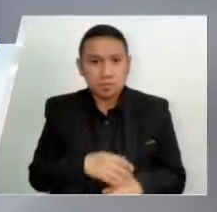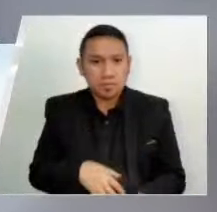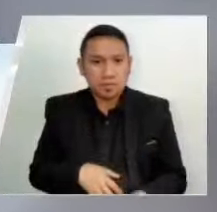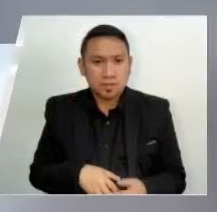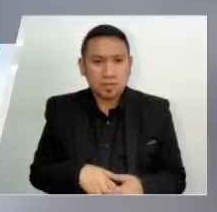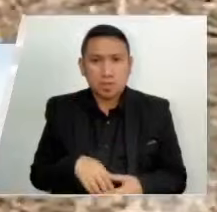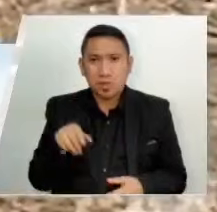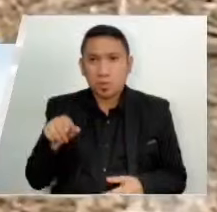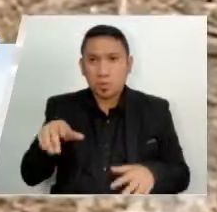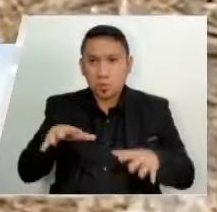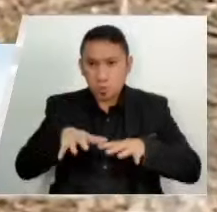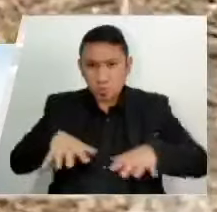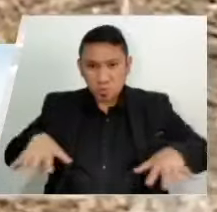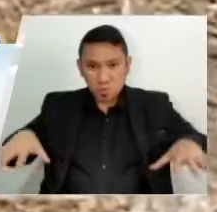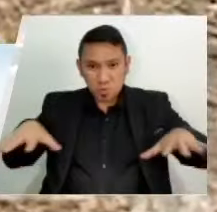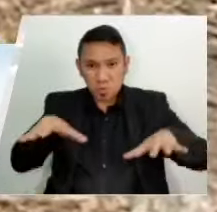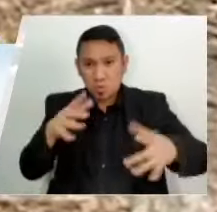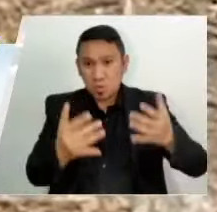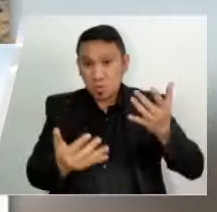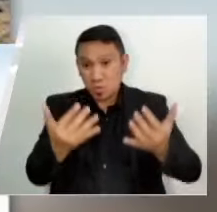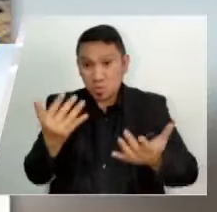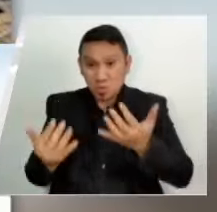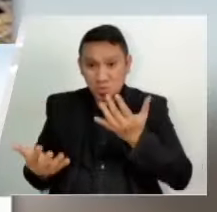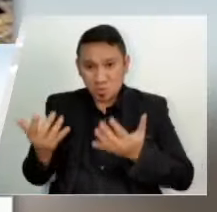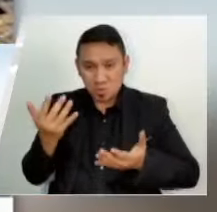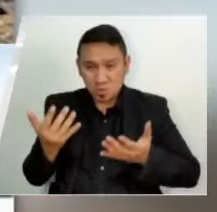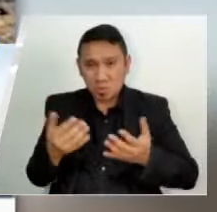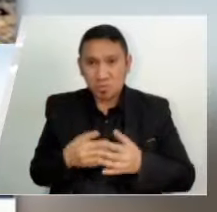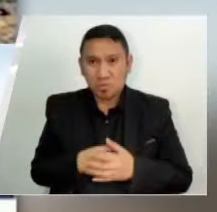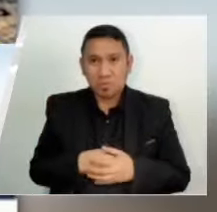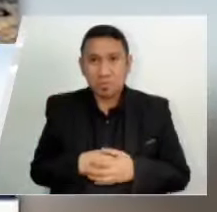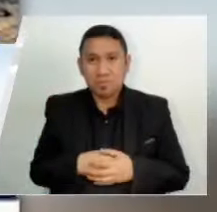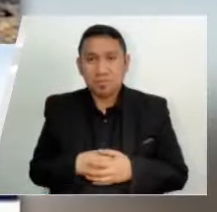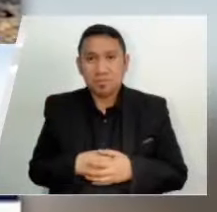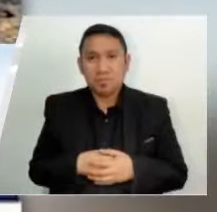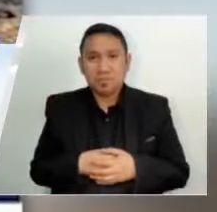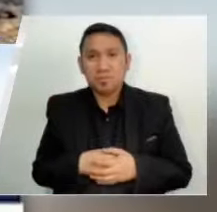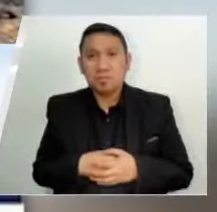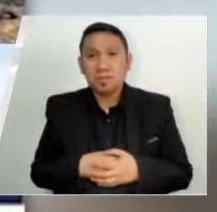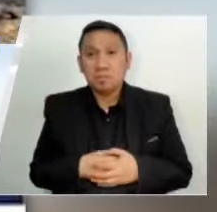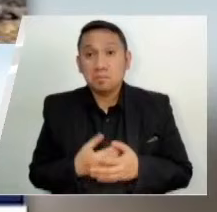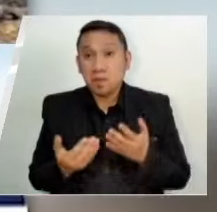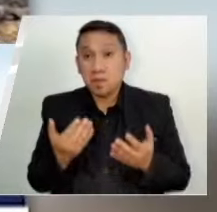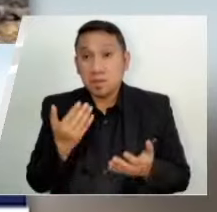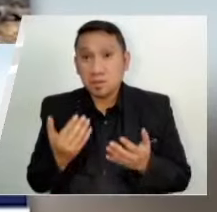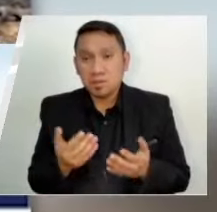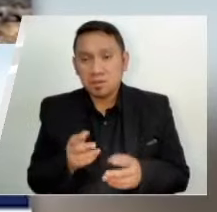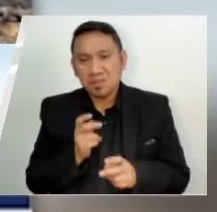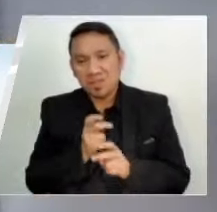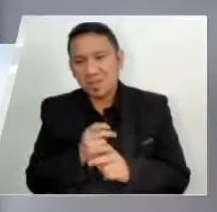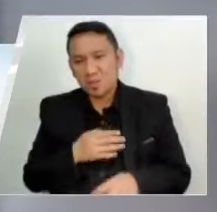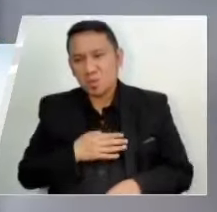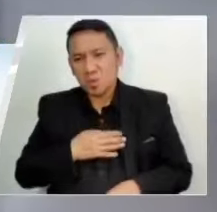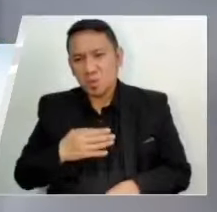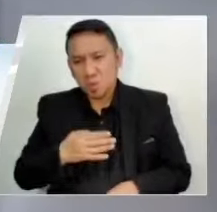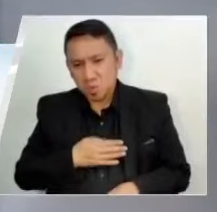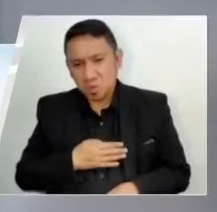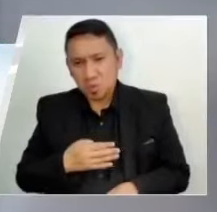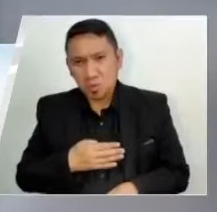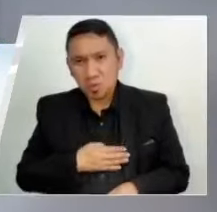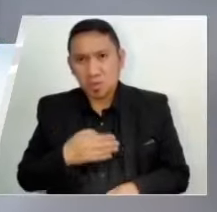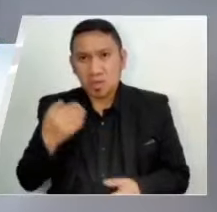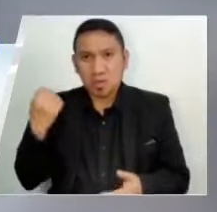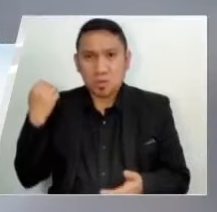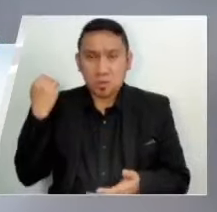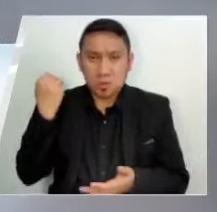ng nasunog na lupain na nasa likod lang ng bahay ng biktima. Posibleng hindi nakahinga ang biktima bago tuloy ang bumagsak